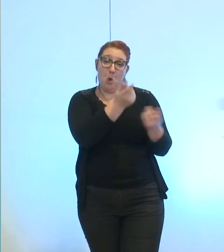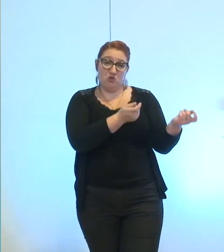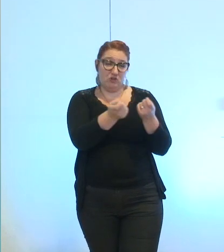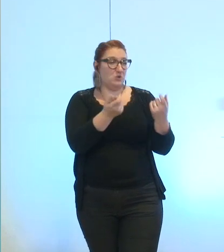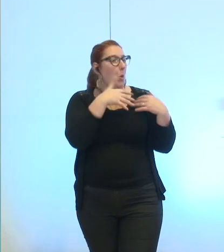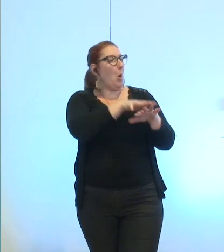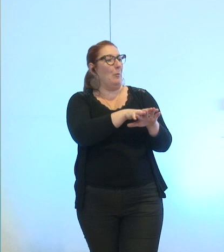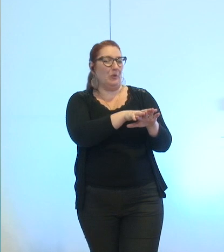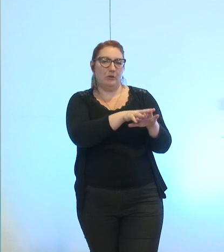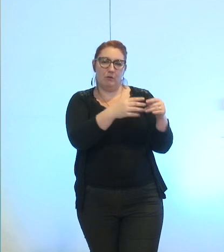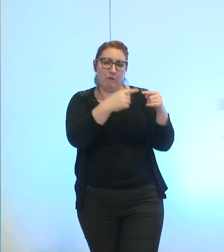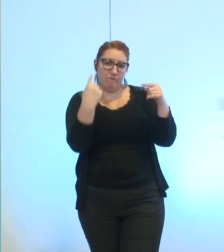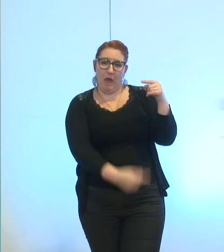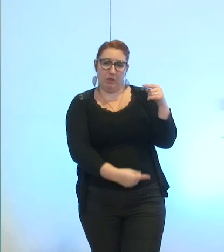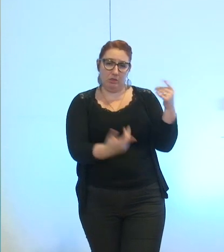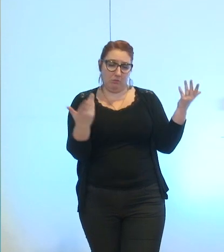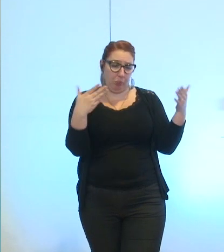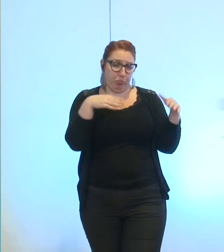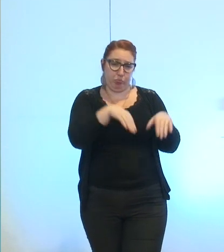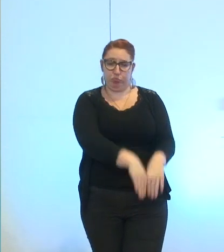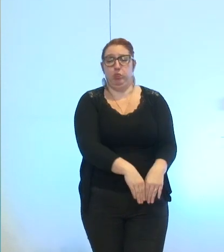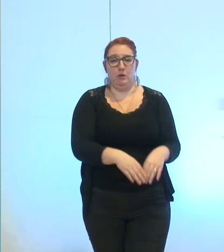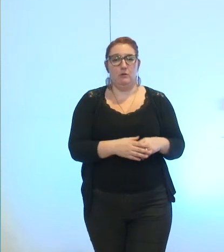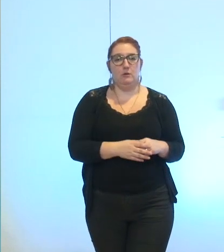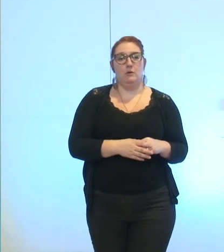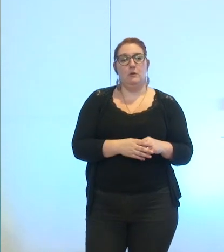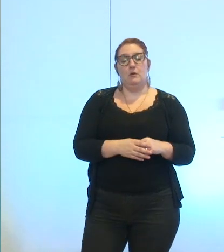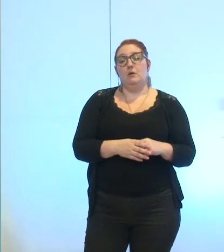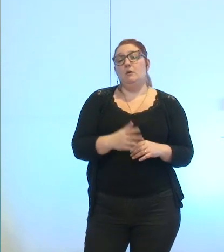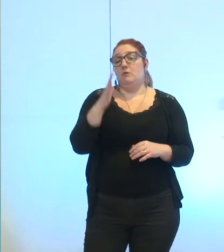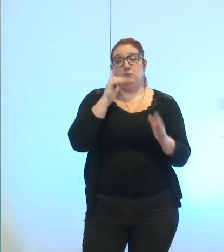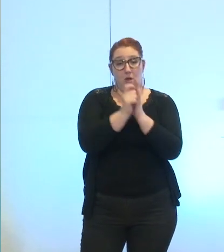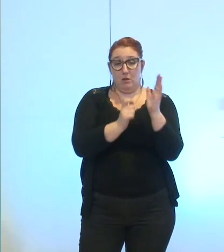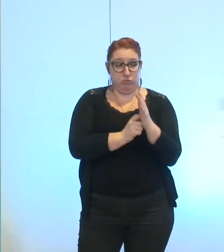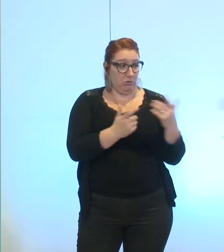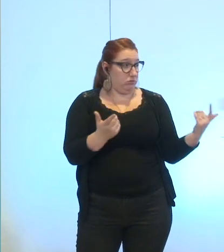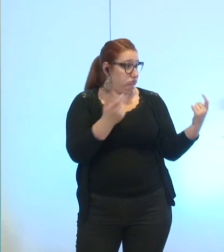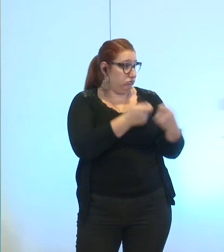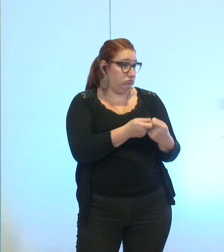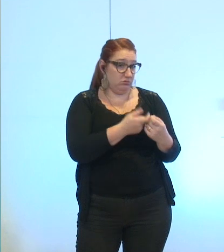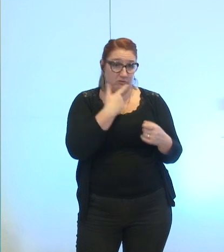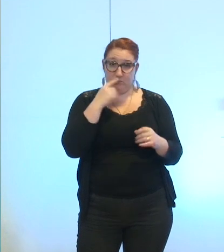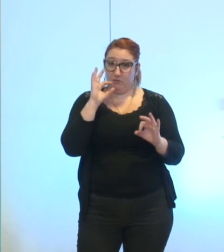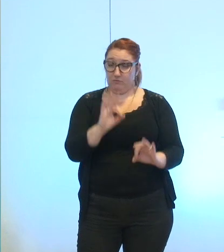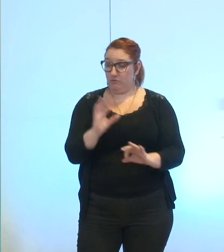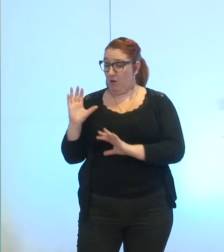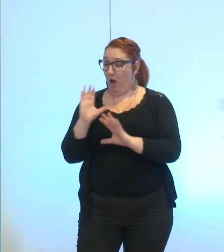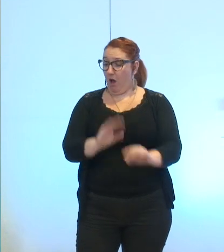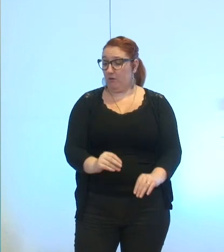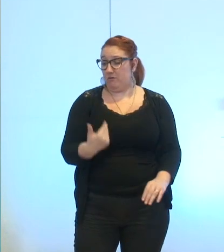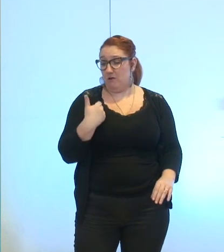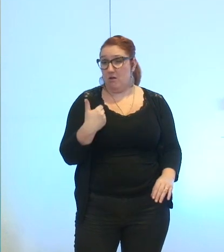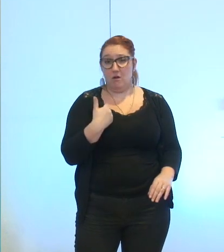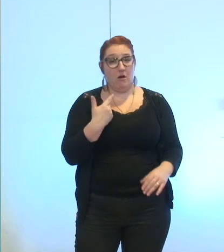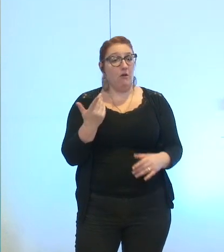commune avait conduit la ville à cette époque alors depuis votre arrivée vos délibérations